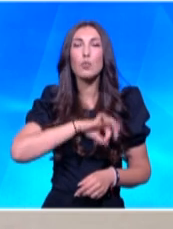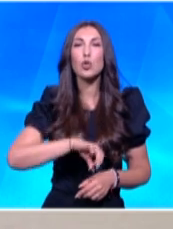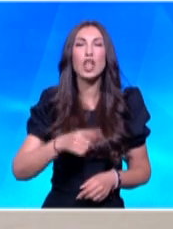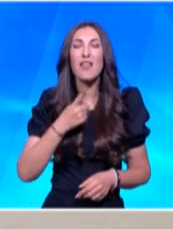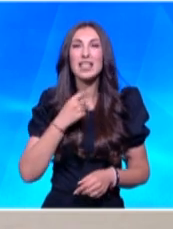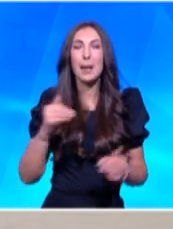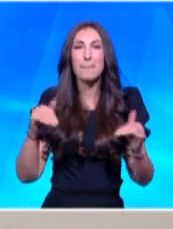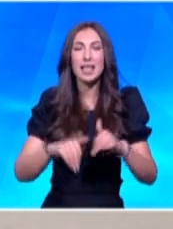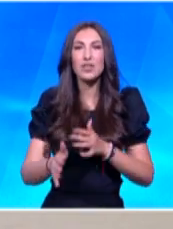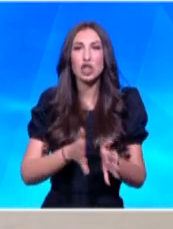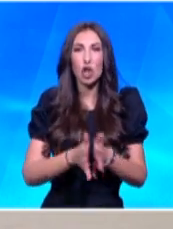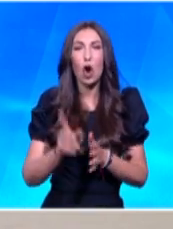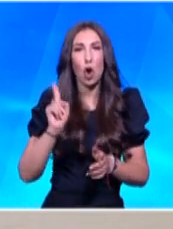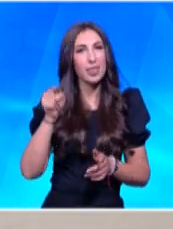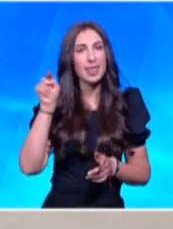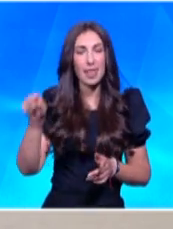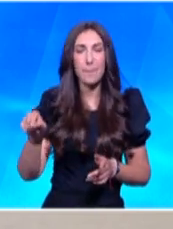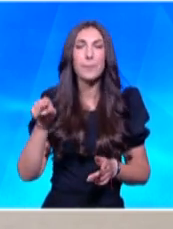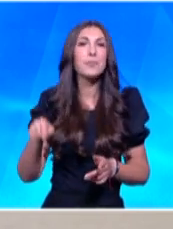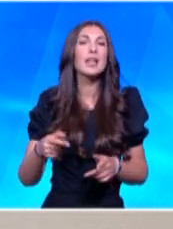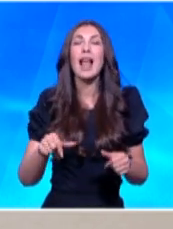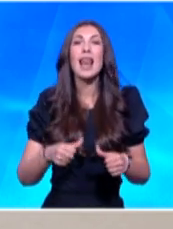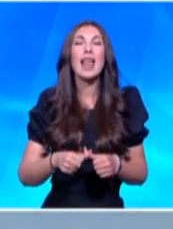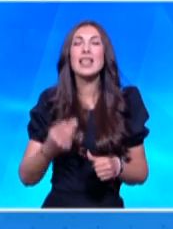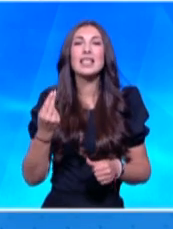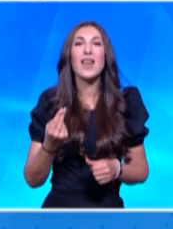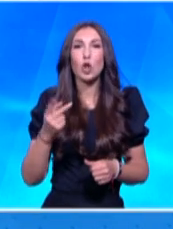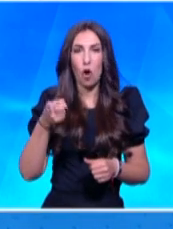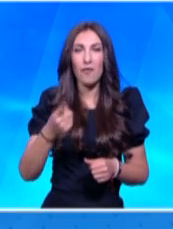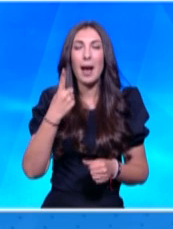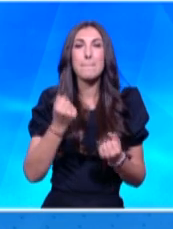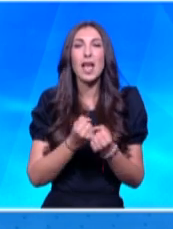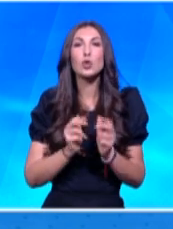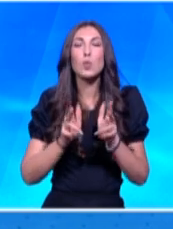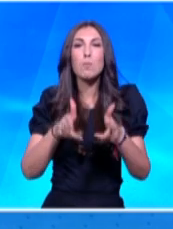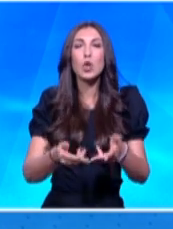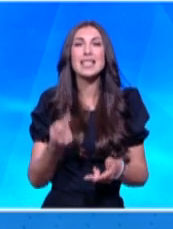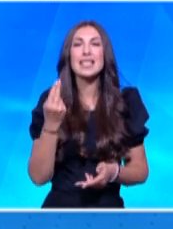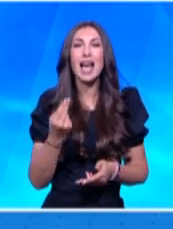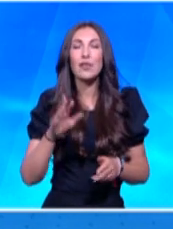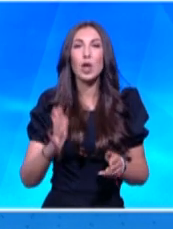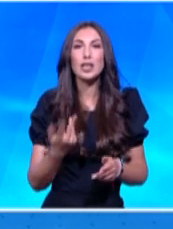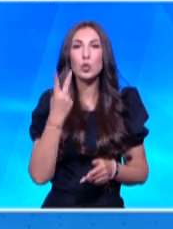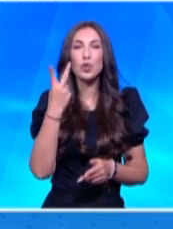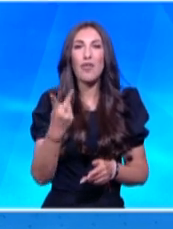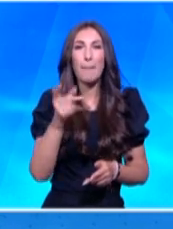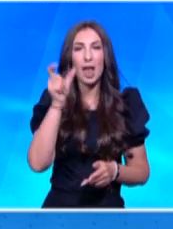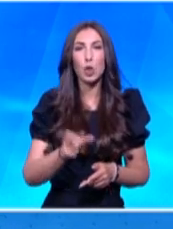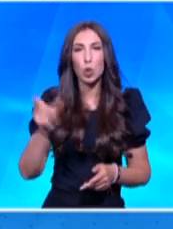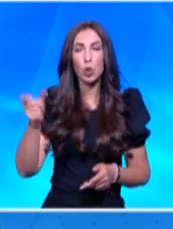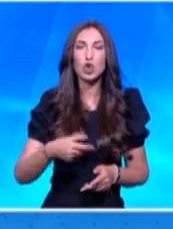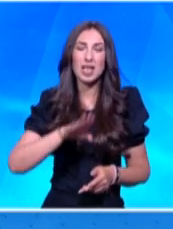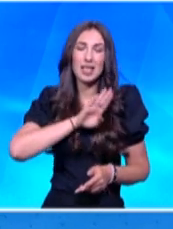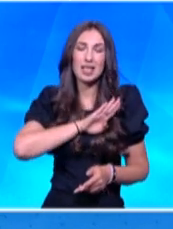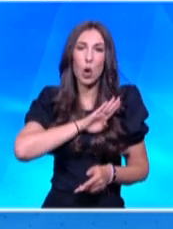подадени именно от там. Деда Цветкова е на един от мостовете край Царево, където двама души загубиха живота